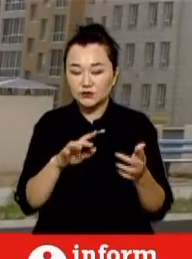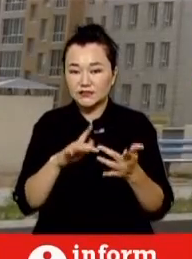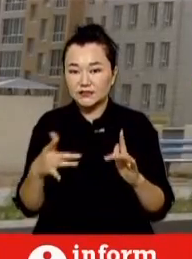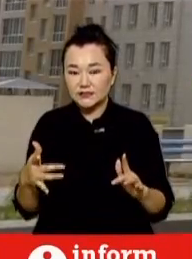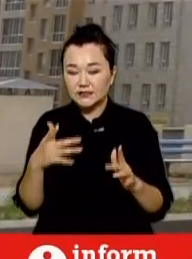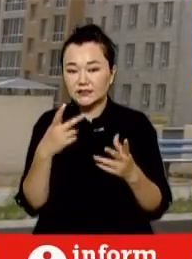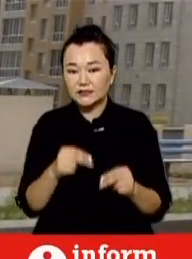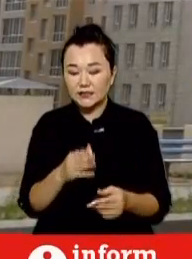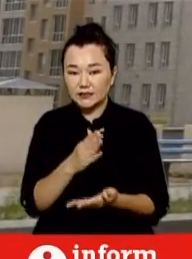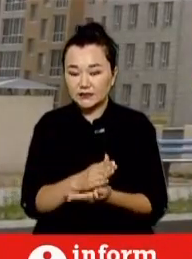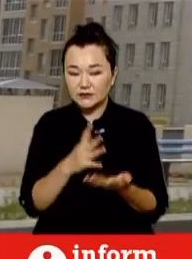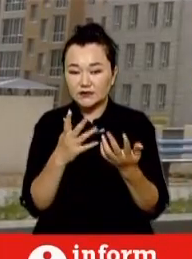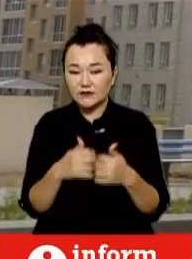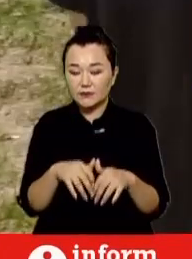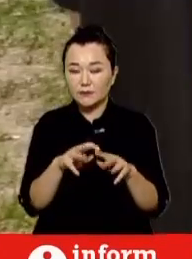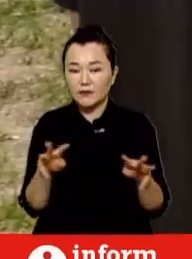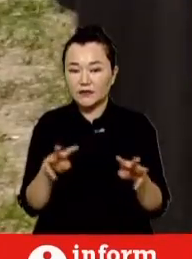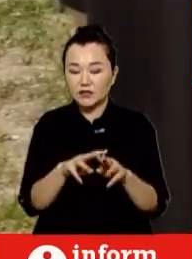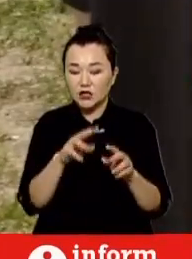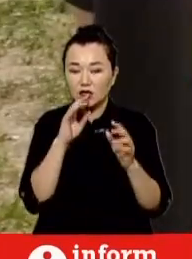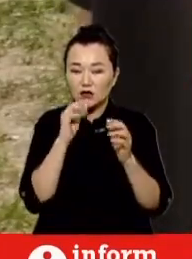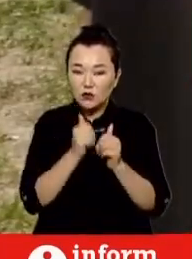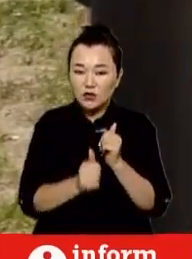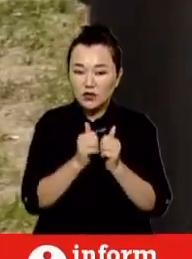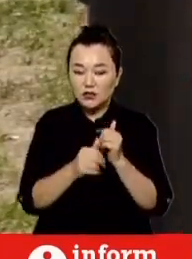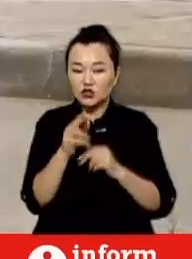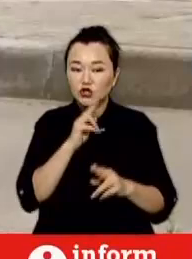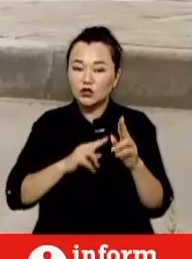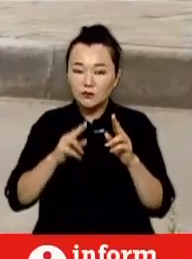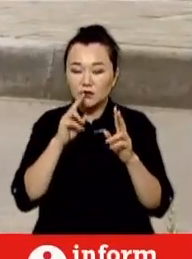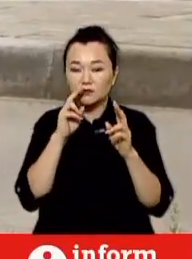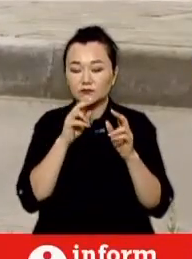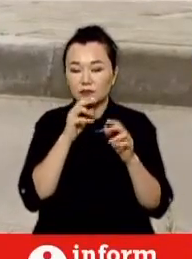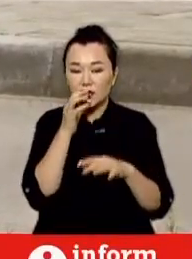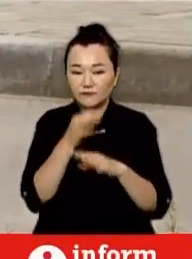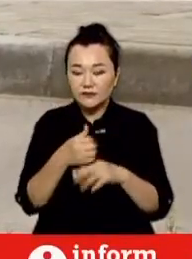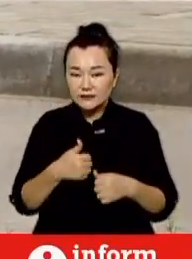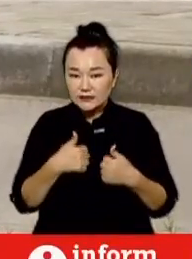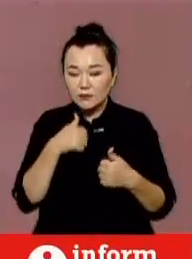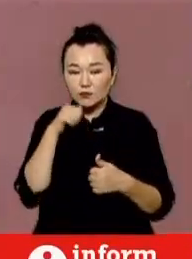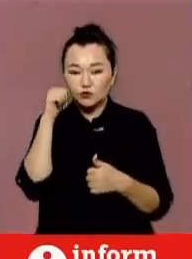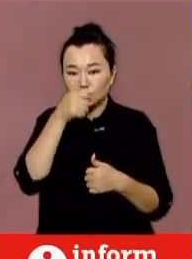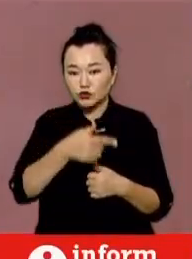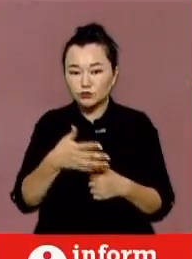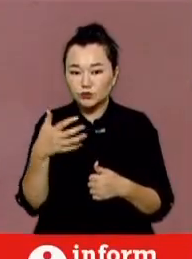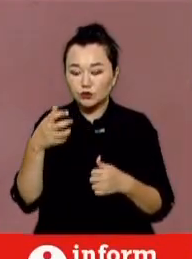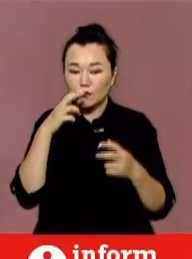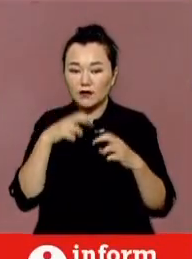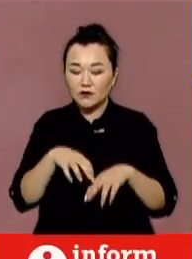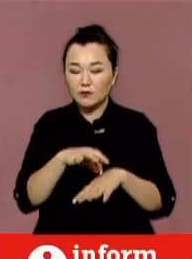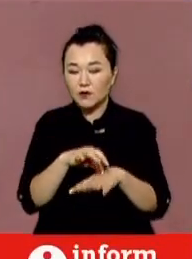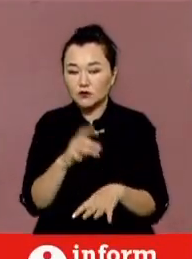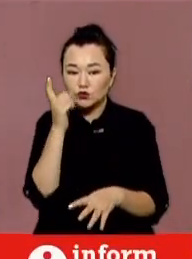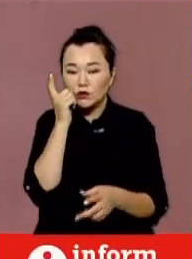Министерстве цифровизации говорят, что регулярно отслеживают жалобы клиентов. К примеру, за прошлый год они провели 1500 проверок.